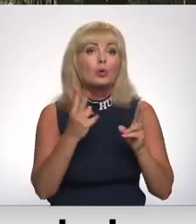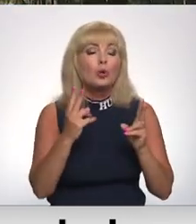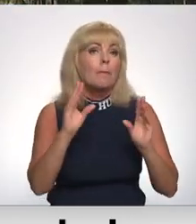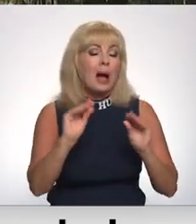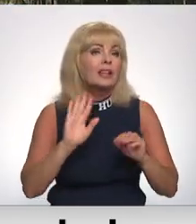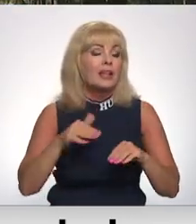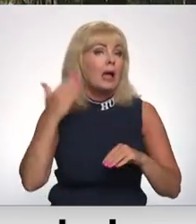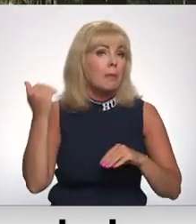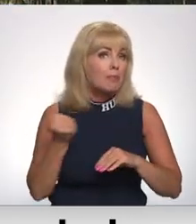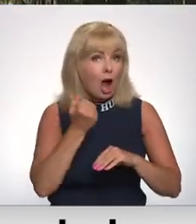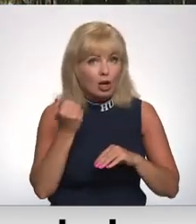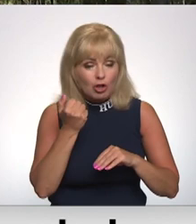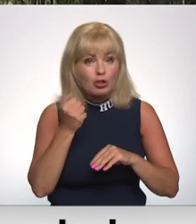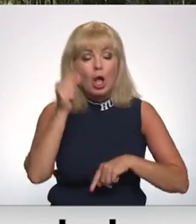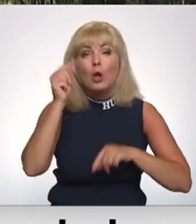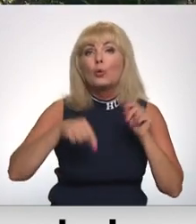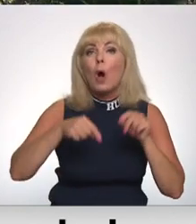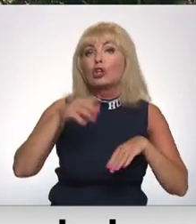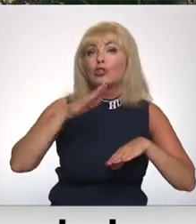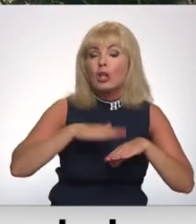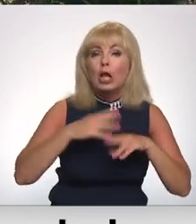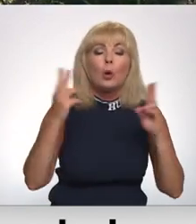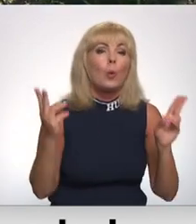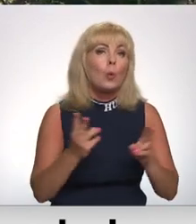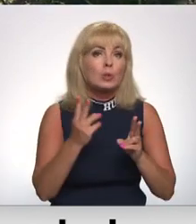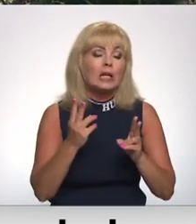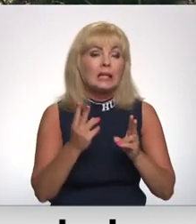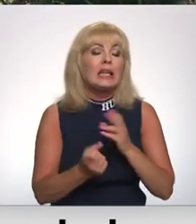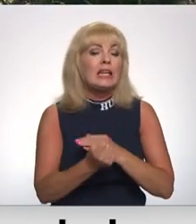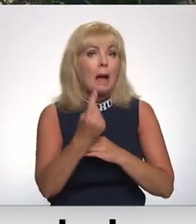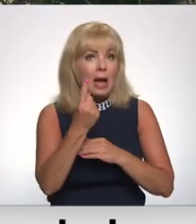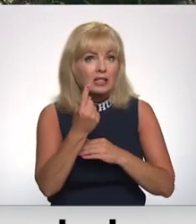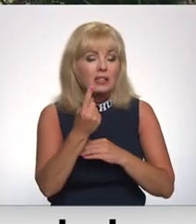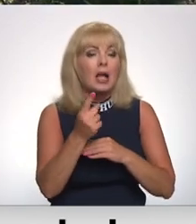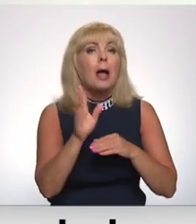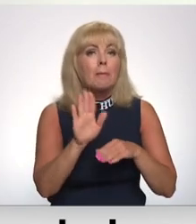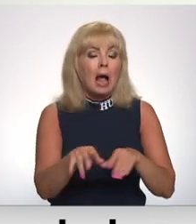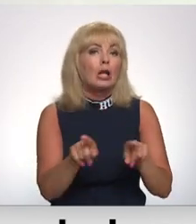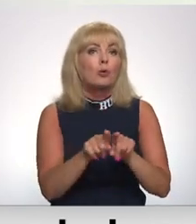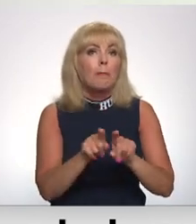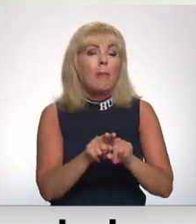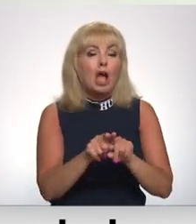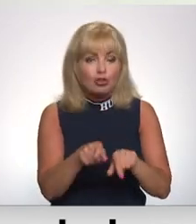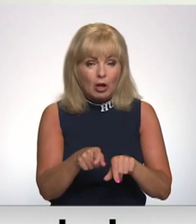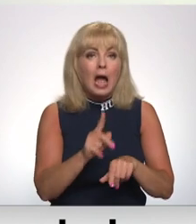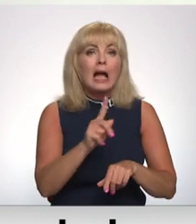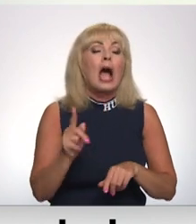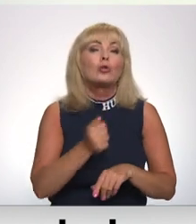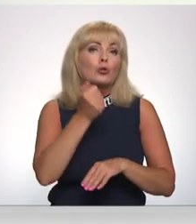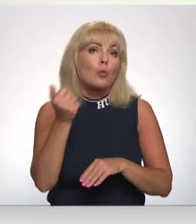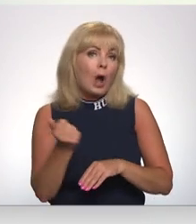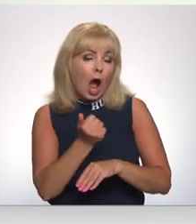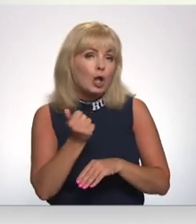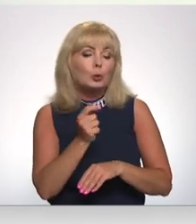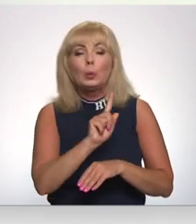pērn. Galvenokārt nokrišņu dēļ ugunskrēku izcelšanās iemesli paliek nemainīgi. Katru gadu būtiskāki iemesli